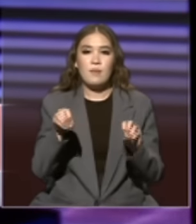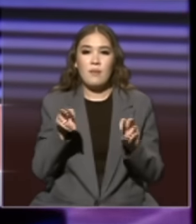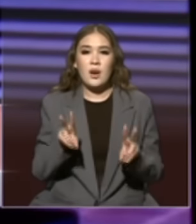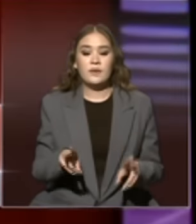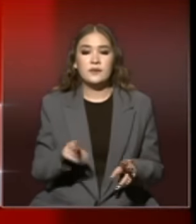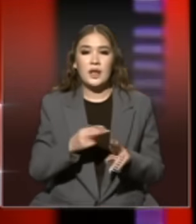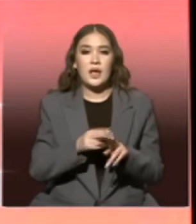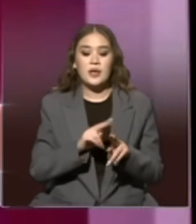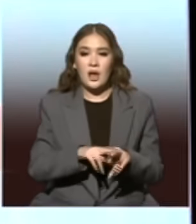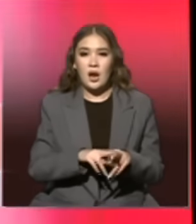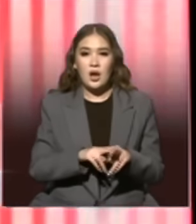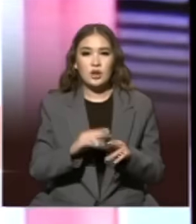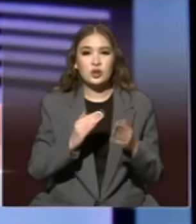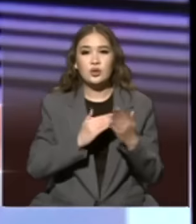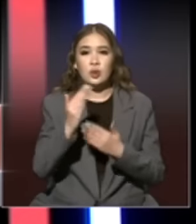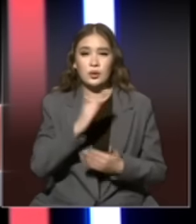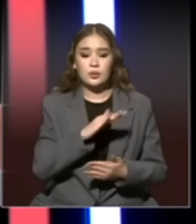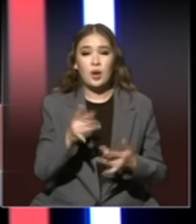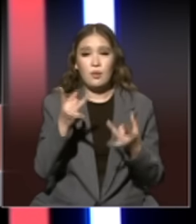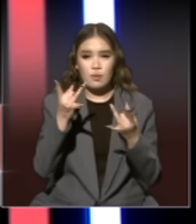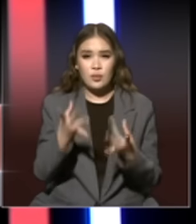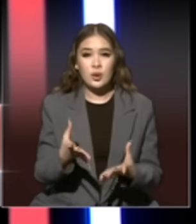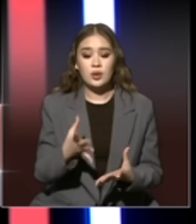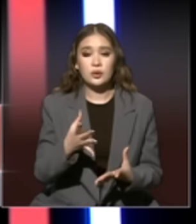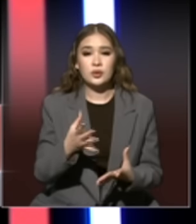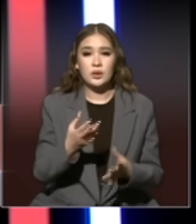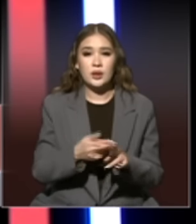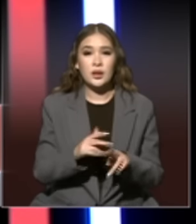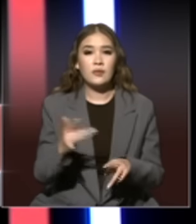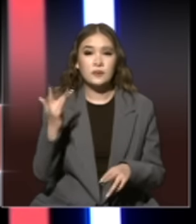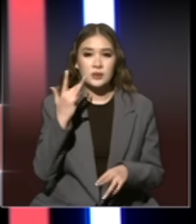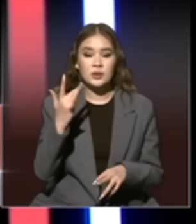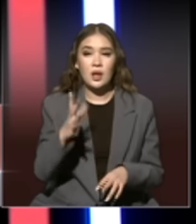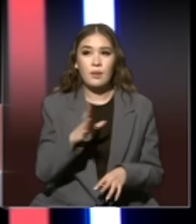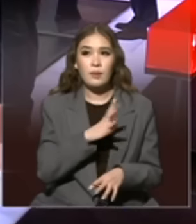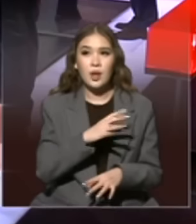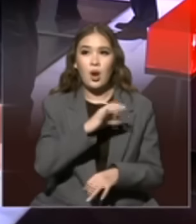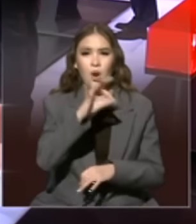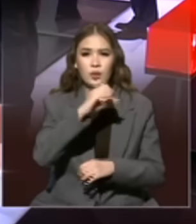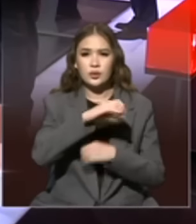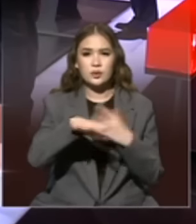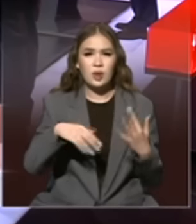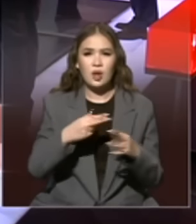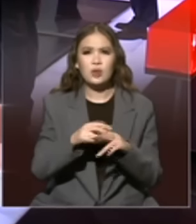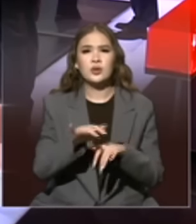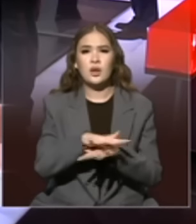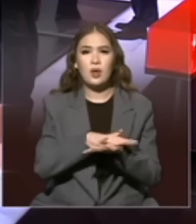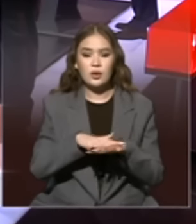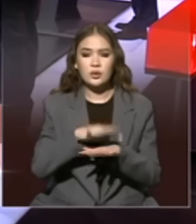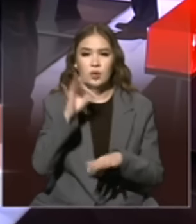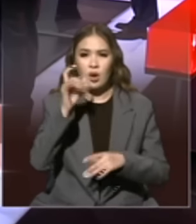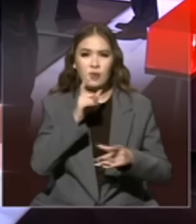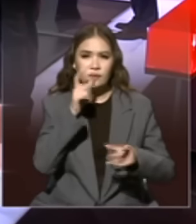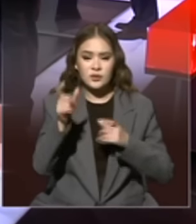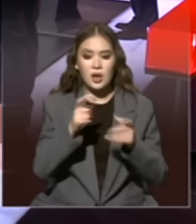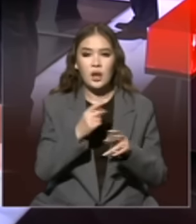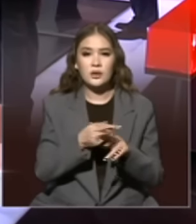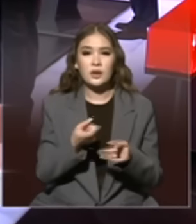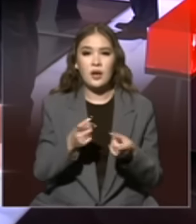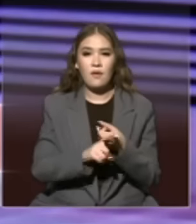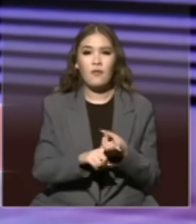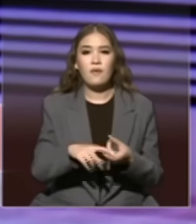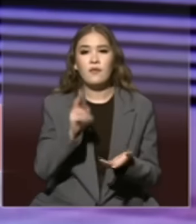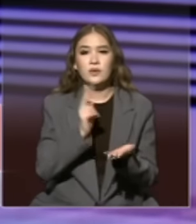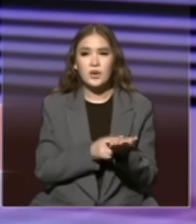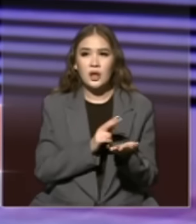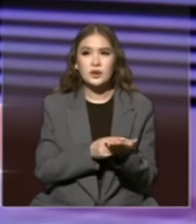жоғары деңгейдегі нәрсе емес. Бұл қарапайым азаматтарды жаңа қоғамдық резонанс тудырғасын, әрбір әрекетін, оның ішінде жаңа айтып отқан неше түрлі фактылар